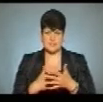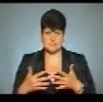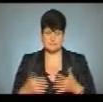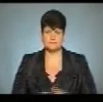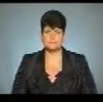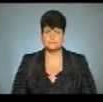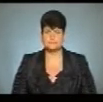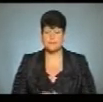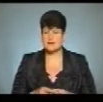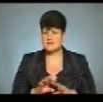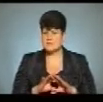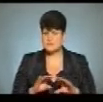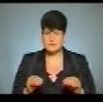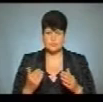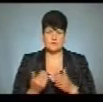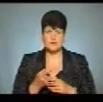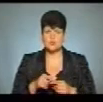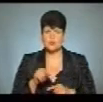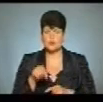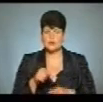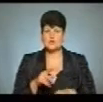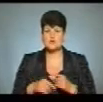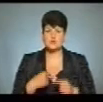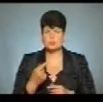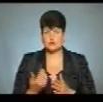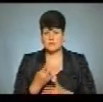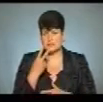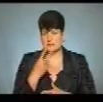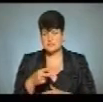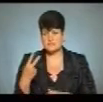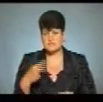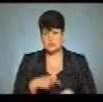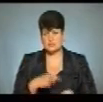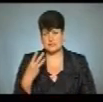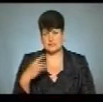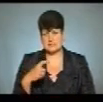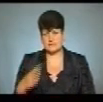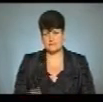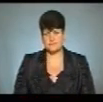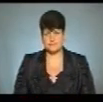Це вся інформація на цю годину. Наступний випуск дивіться о 20:30.